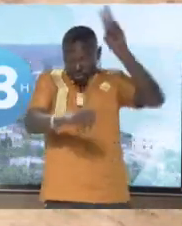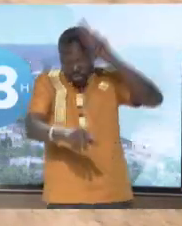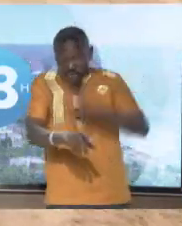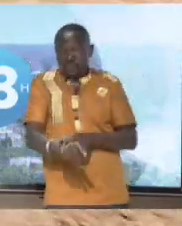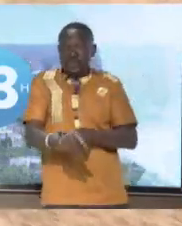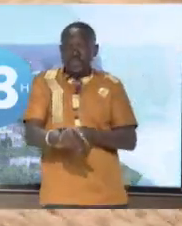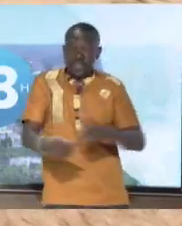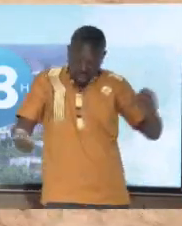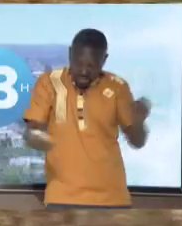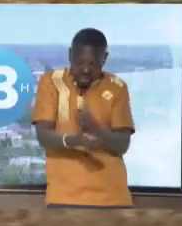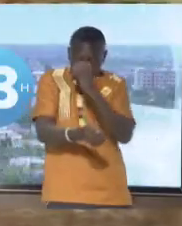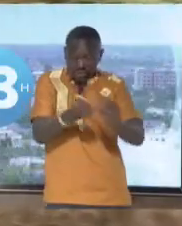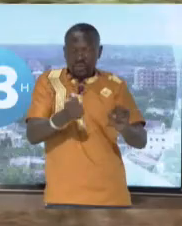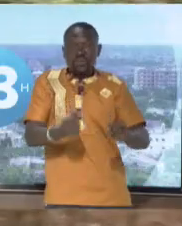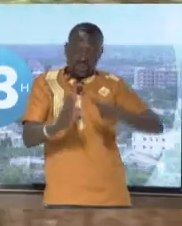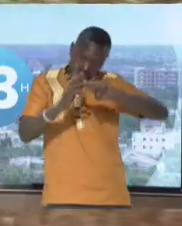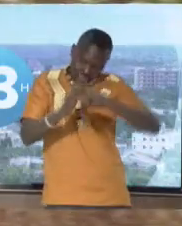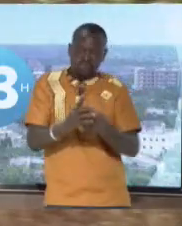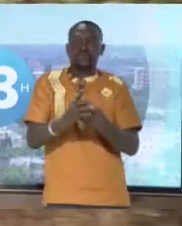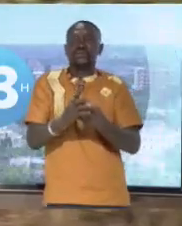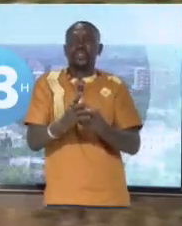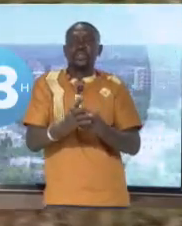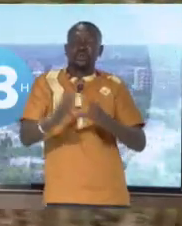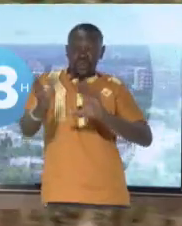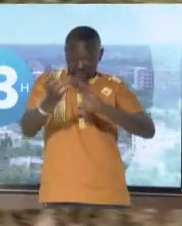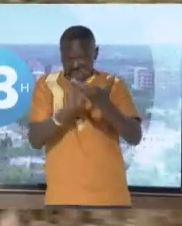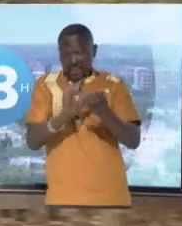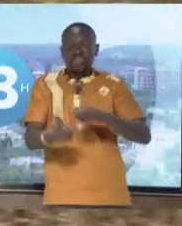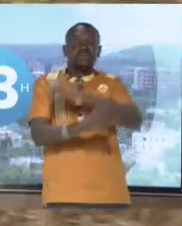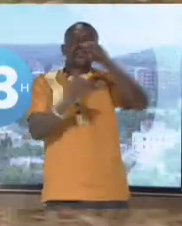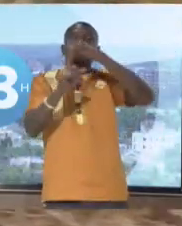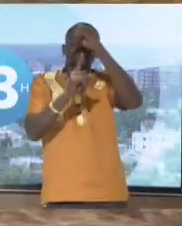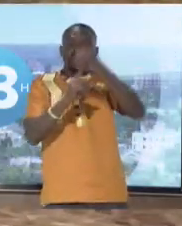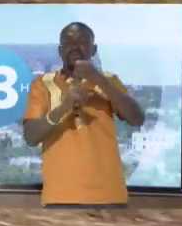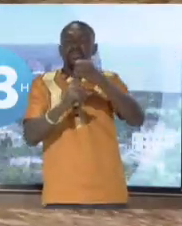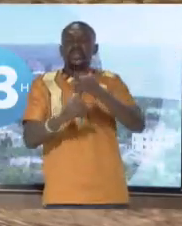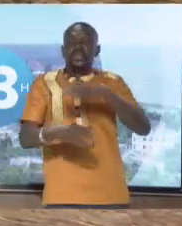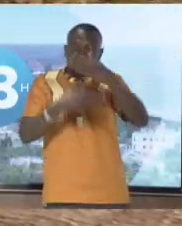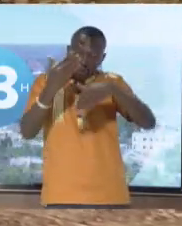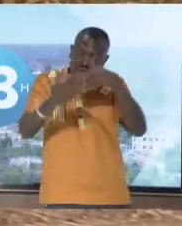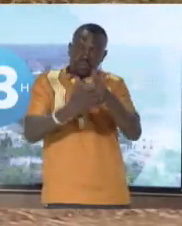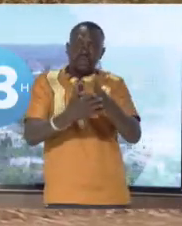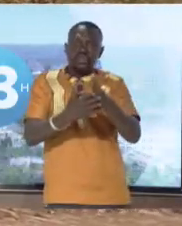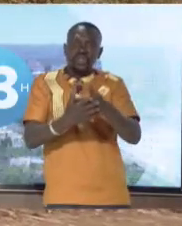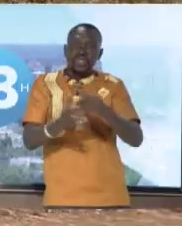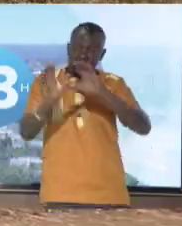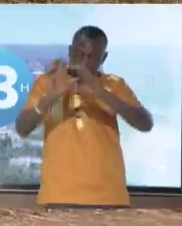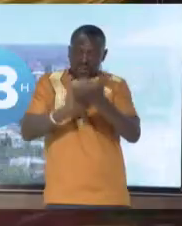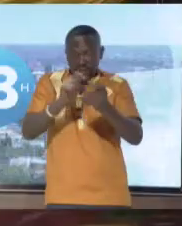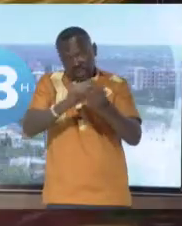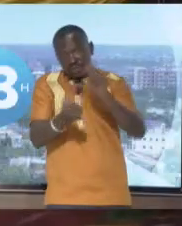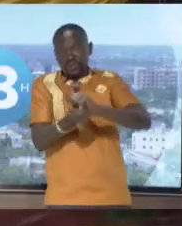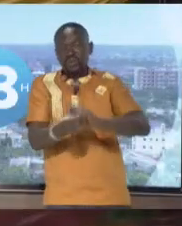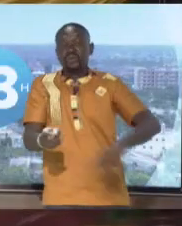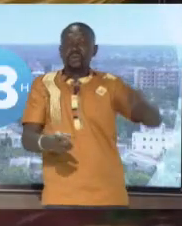pressions anthropiques répétées. Pour faire face à cette situation et surtout inverser la tendance, le